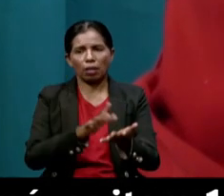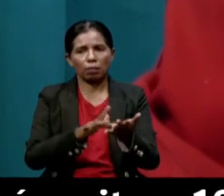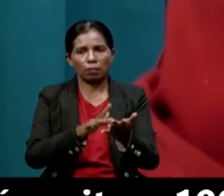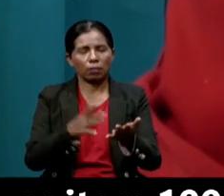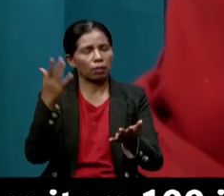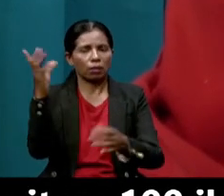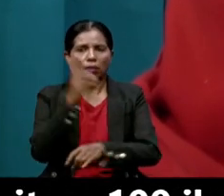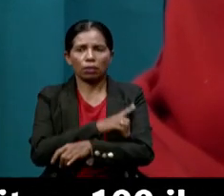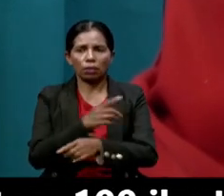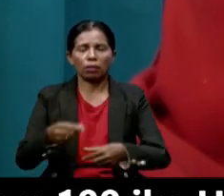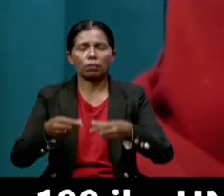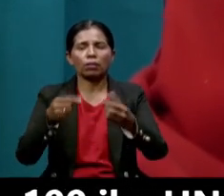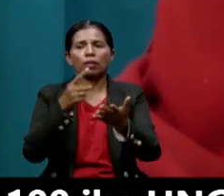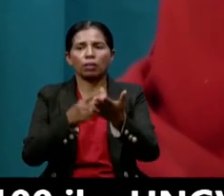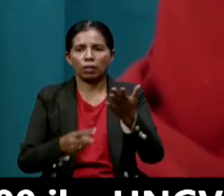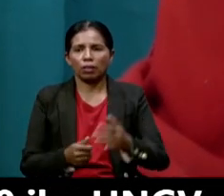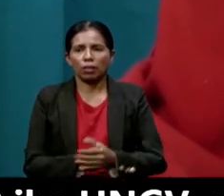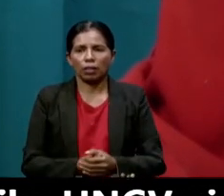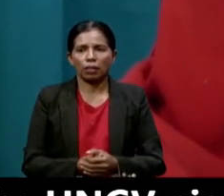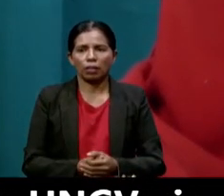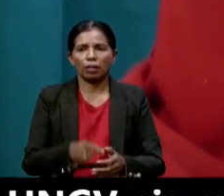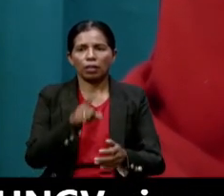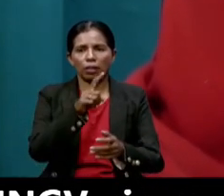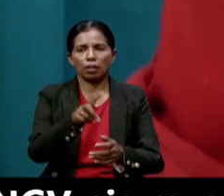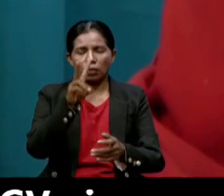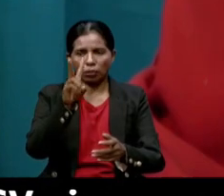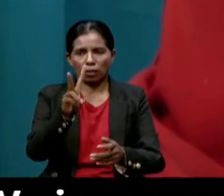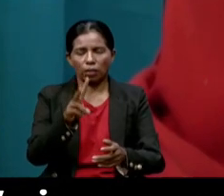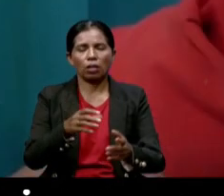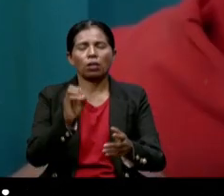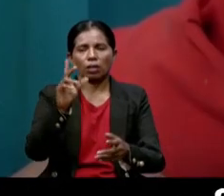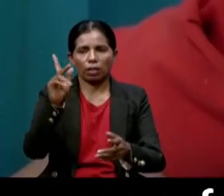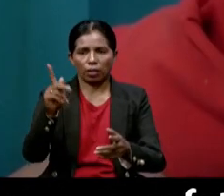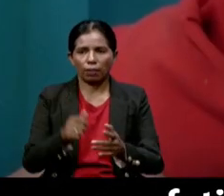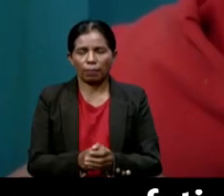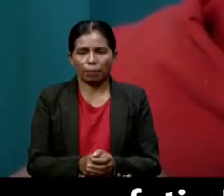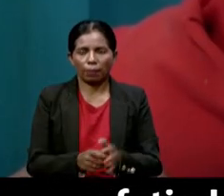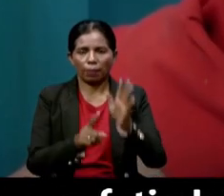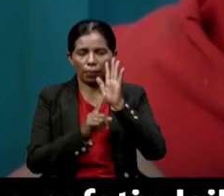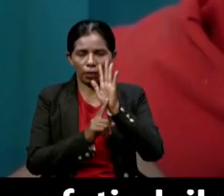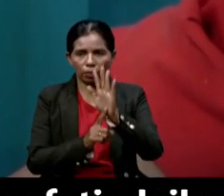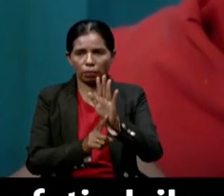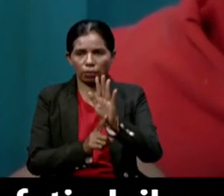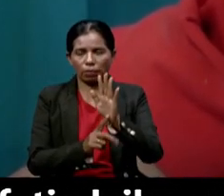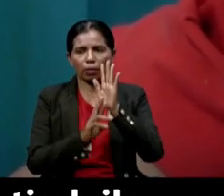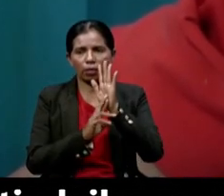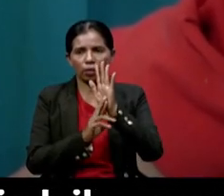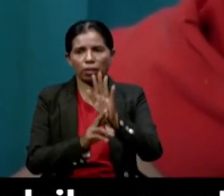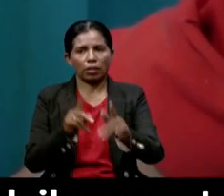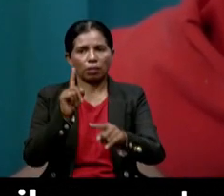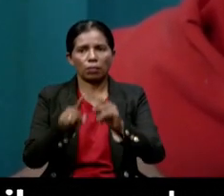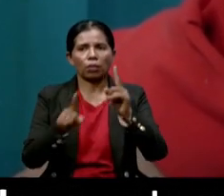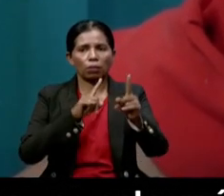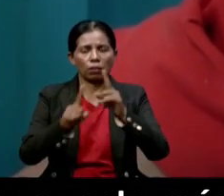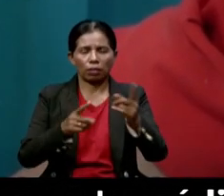muruk be lo fona sada cuman idaro ma la ya ne normal ha tudo provas la bele kole